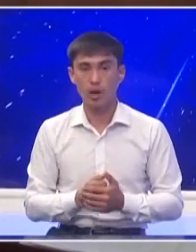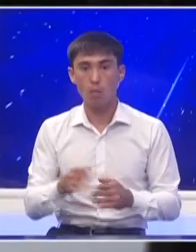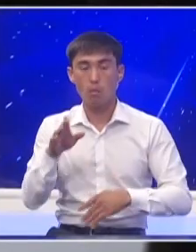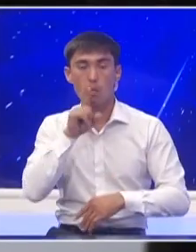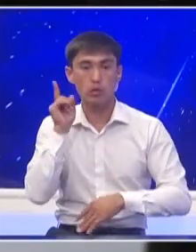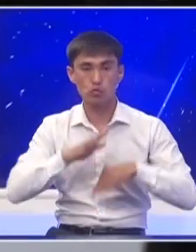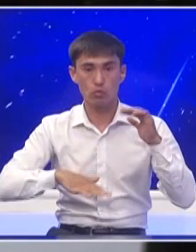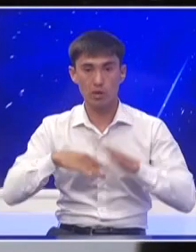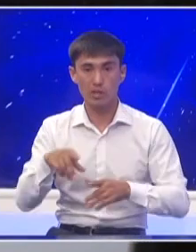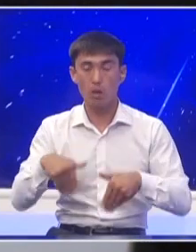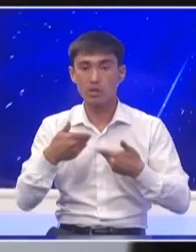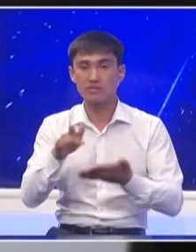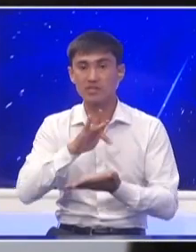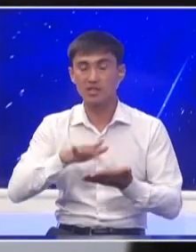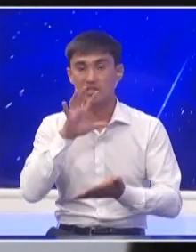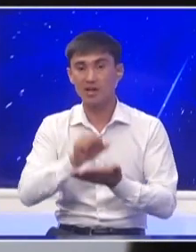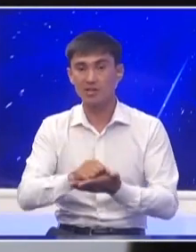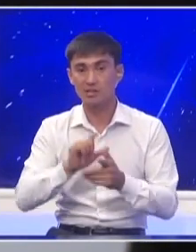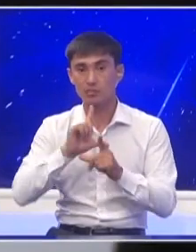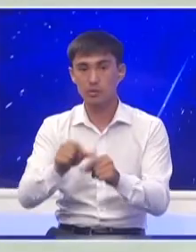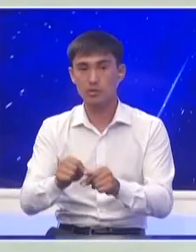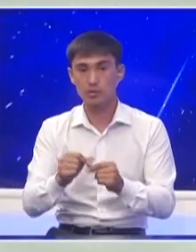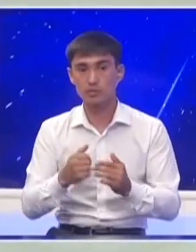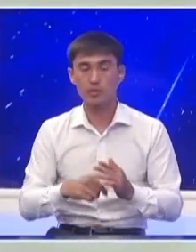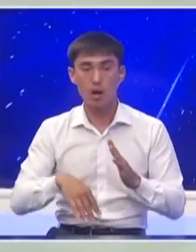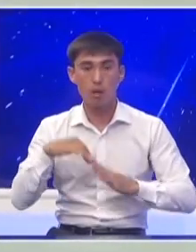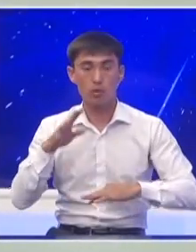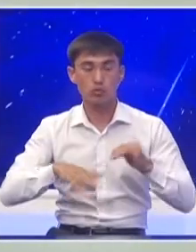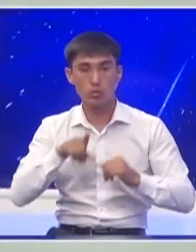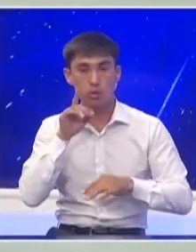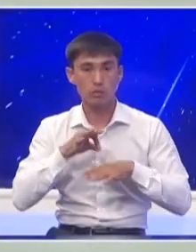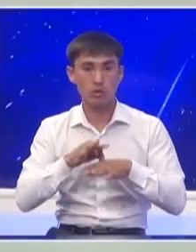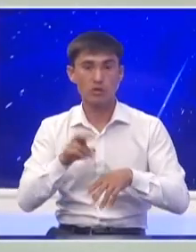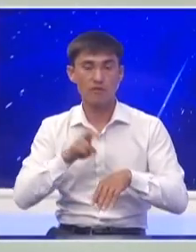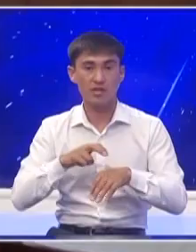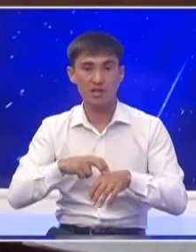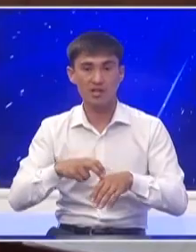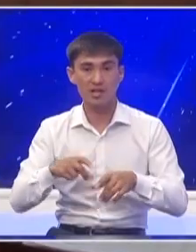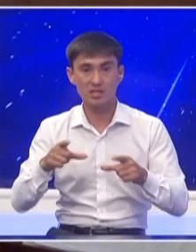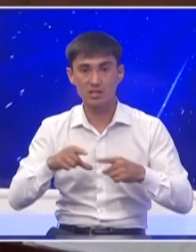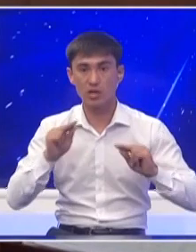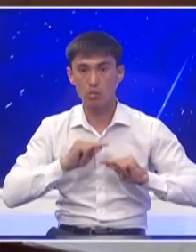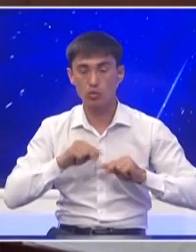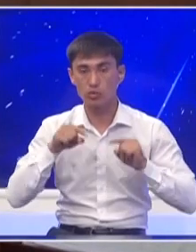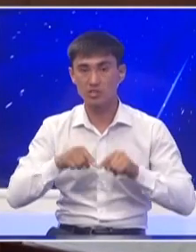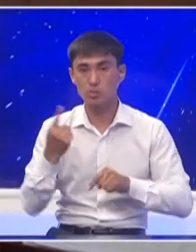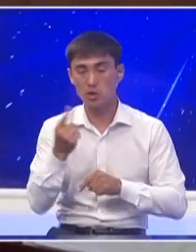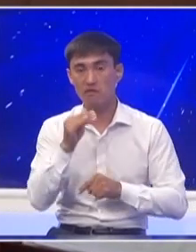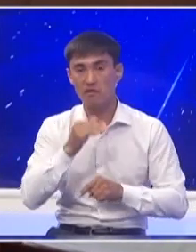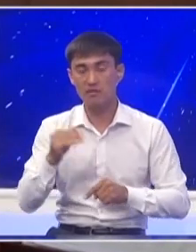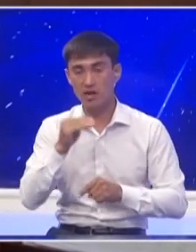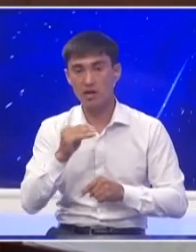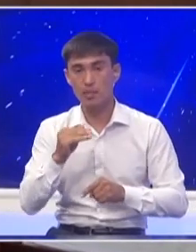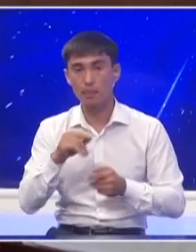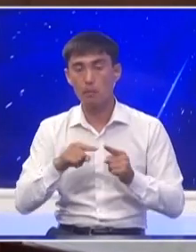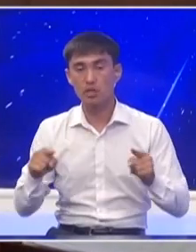практику. Обратилась в центр занятости молодежной практики, в ветеринарную станцию города. Работаю здесь с 1 февраля,